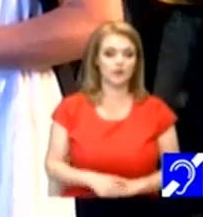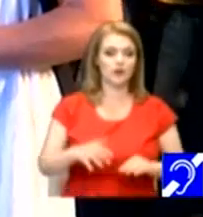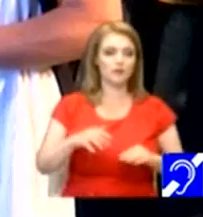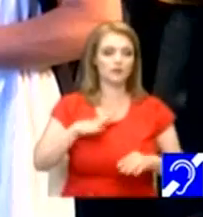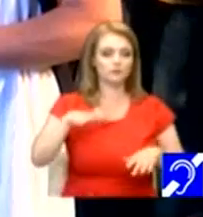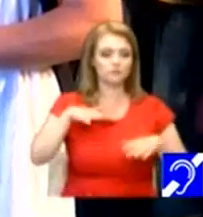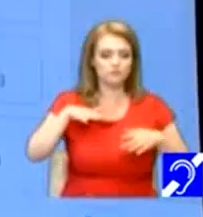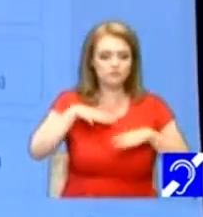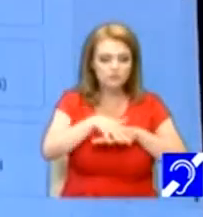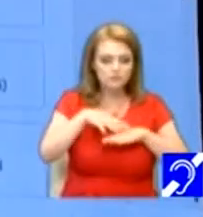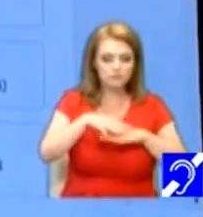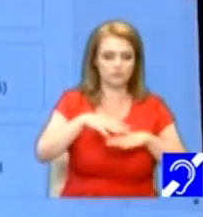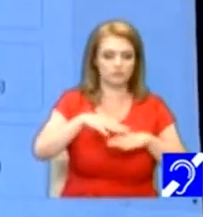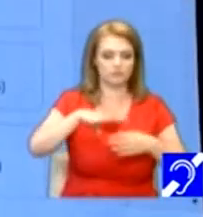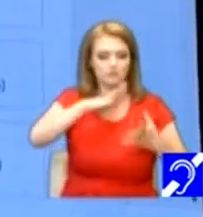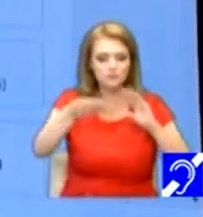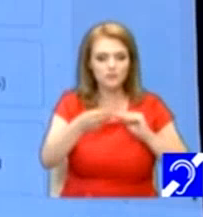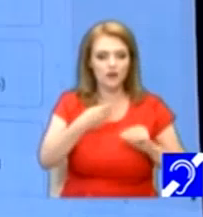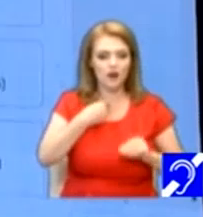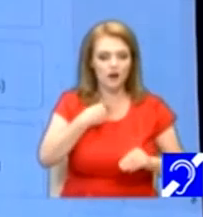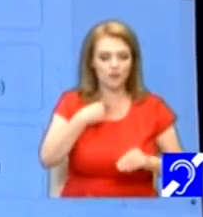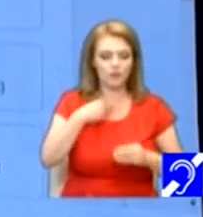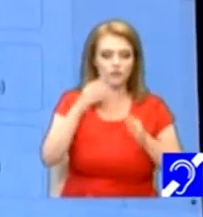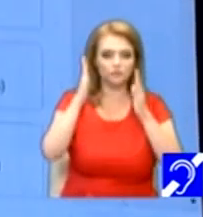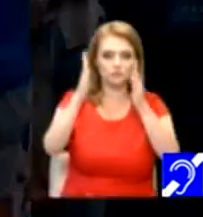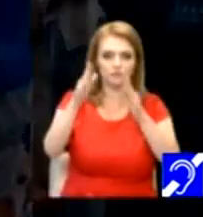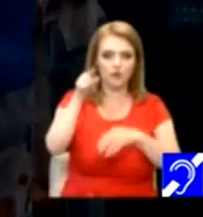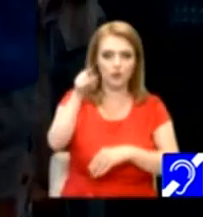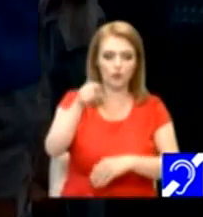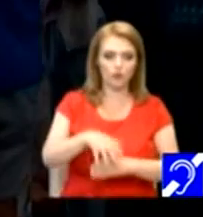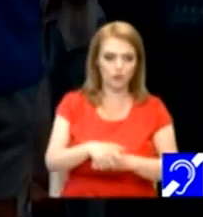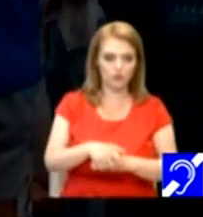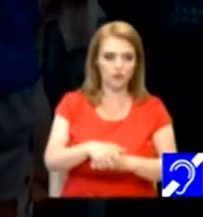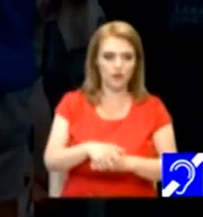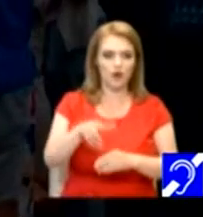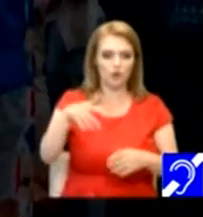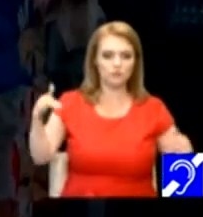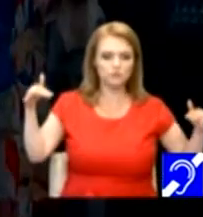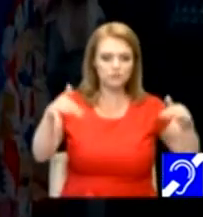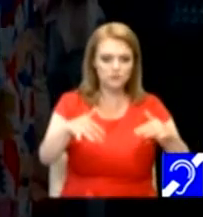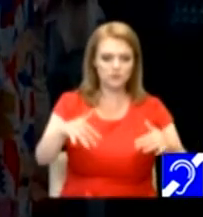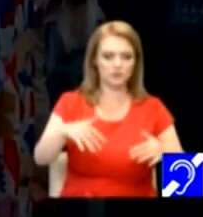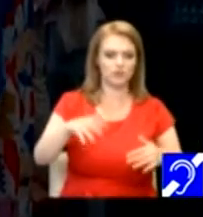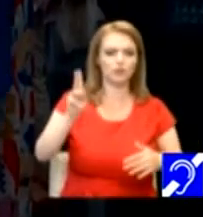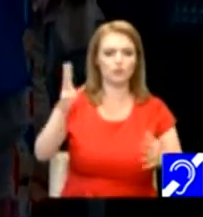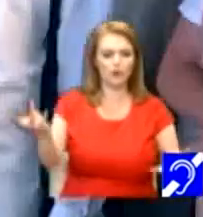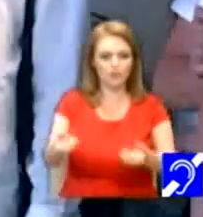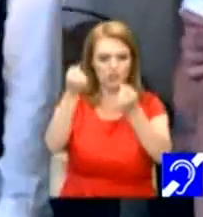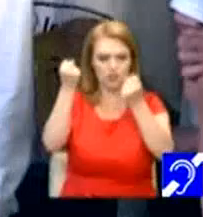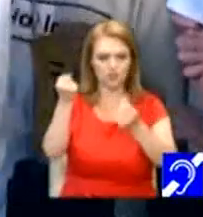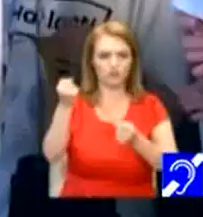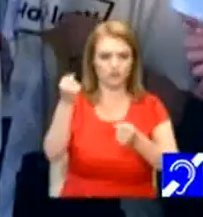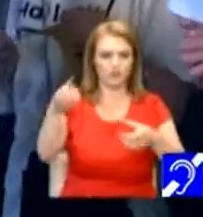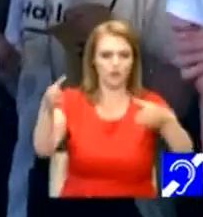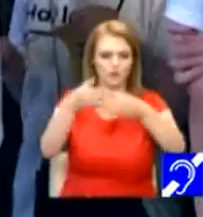Procesarea voturilor a fost urmărită în direct la sediul de campanie PAS. Acolo s-au adunat candidați, membri voluntari și susținători ai partidului. Ei